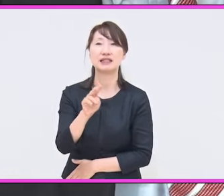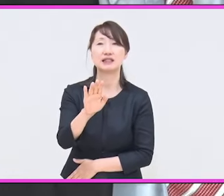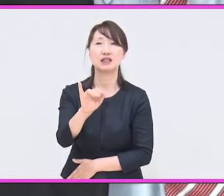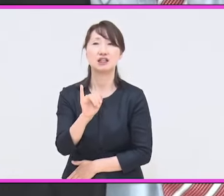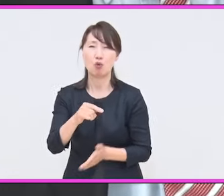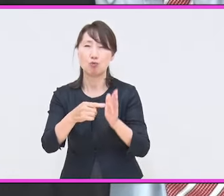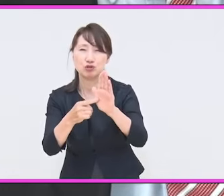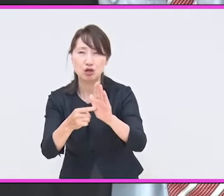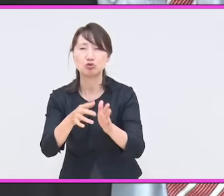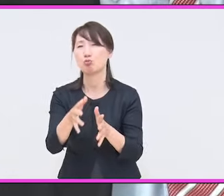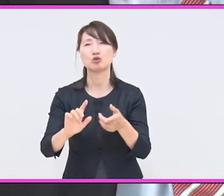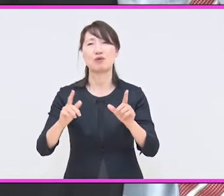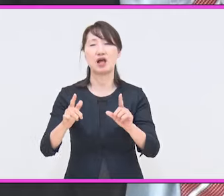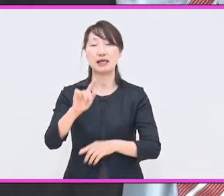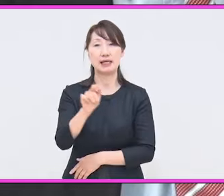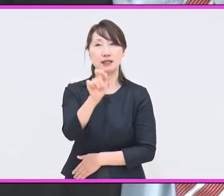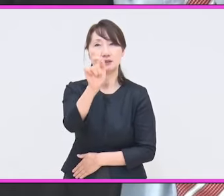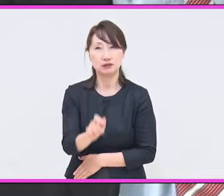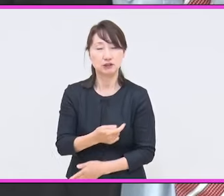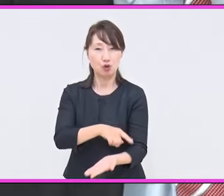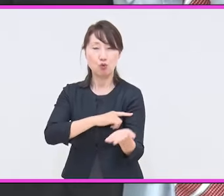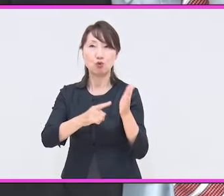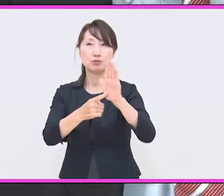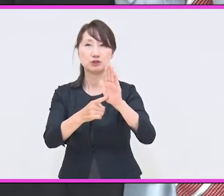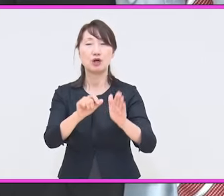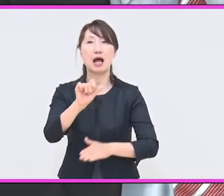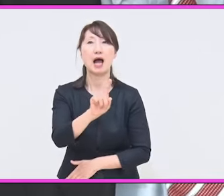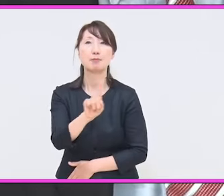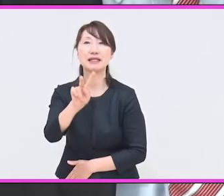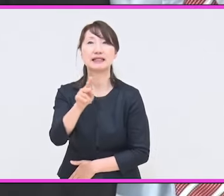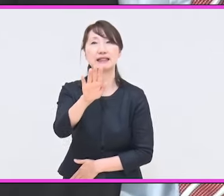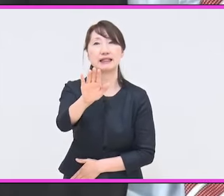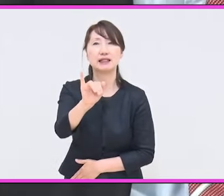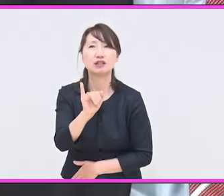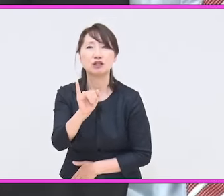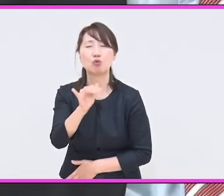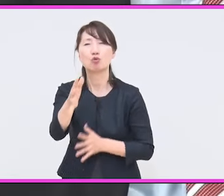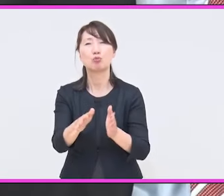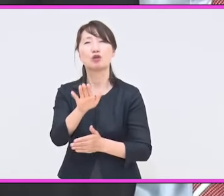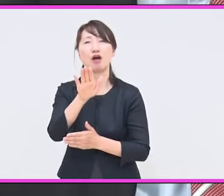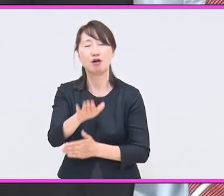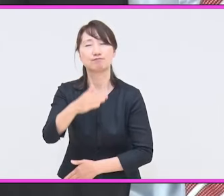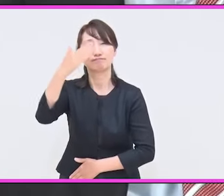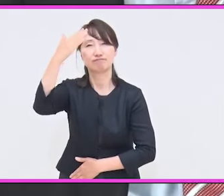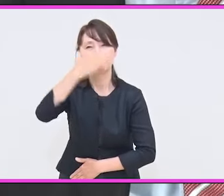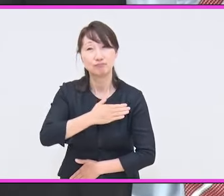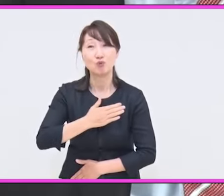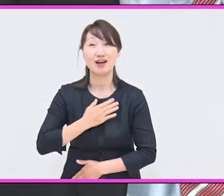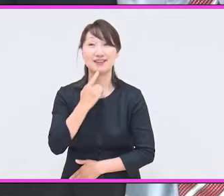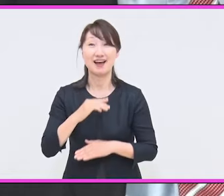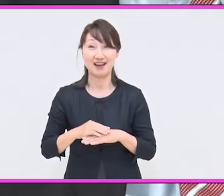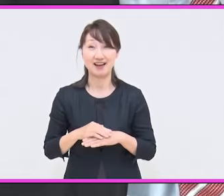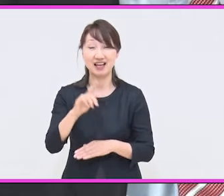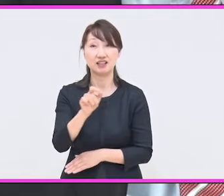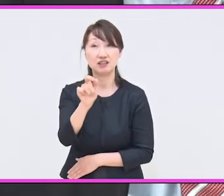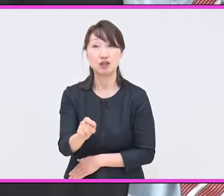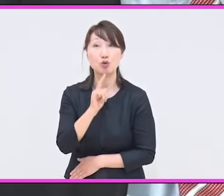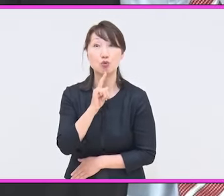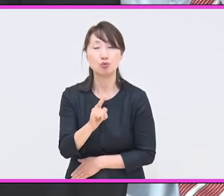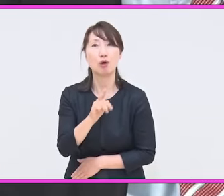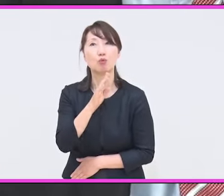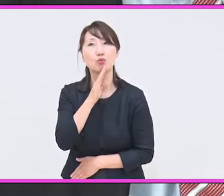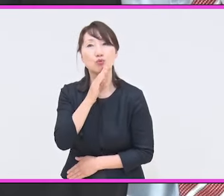なくて、その人間の能力を見せるアビリティのスポーツなんだっていうことがよく分かりまして、人間って本当に潜在